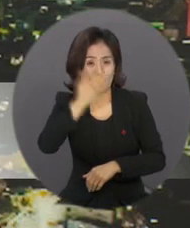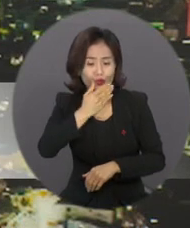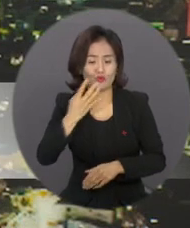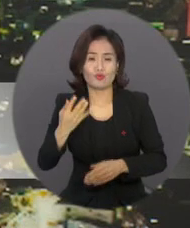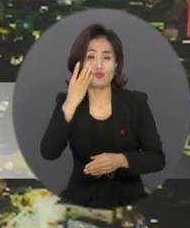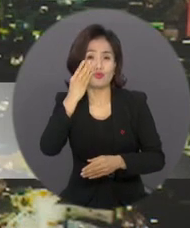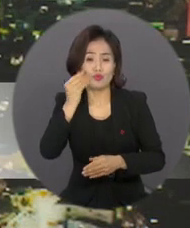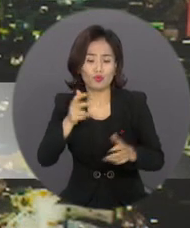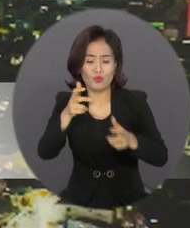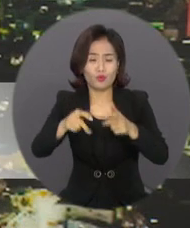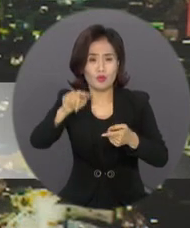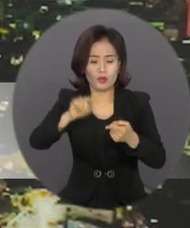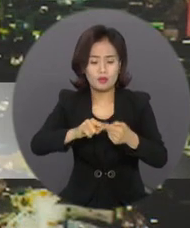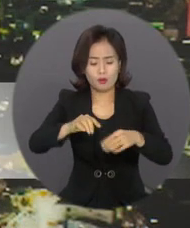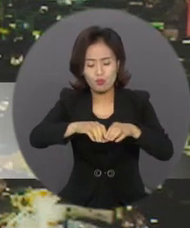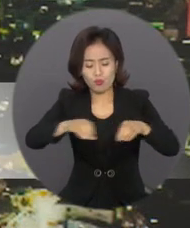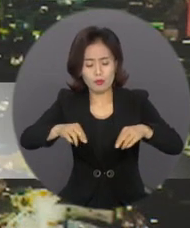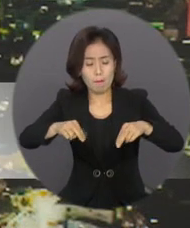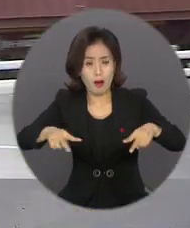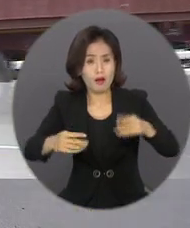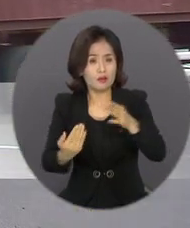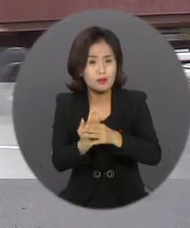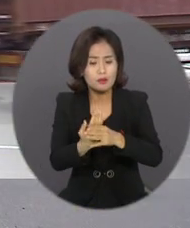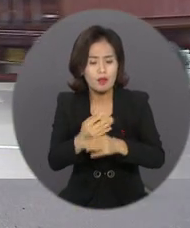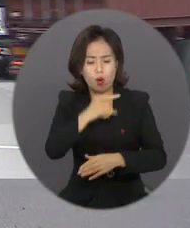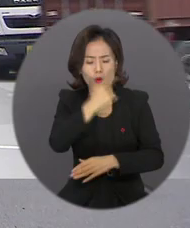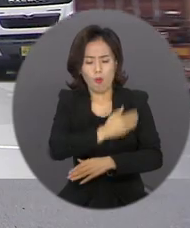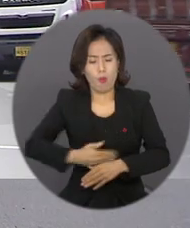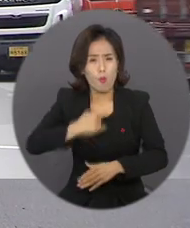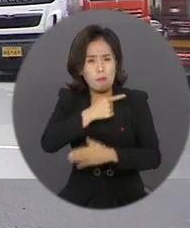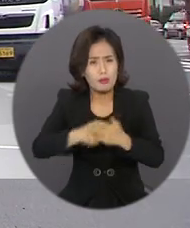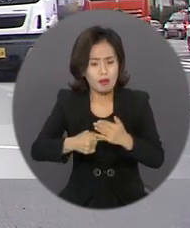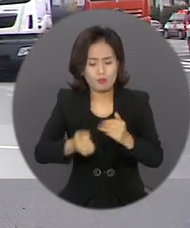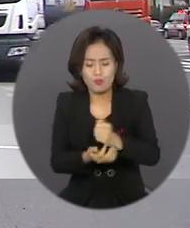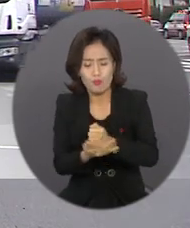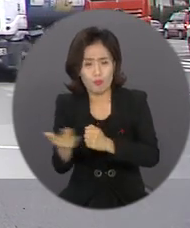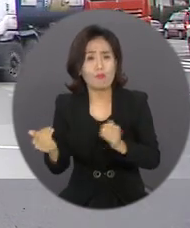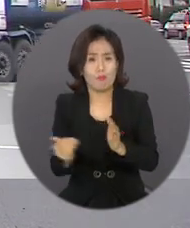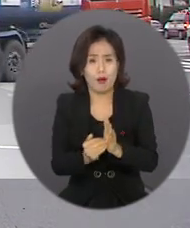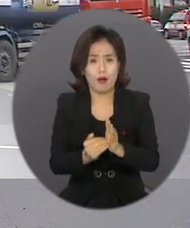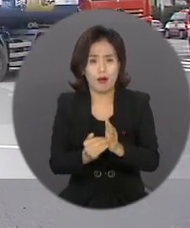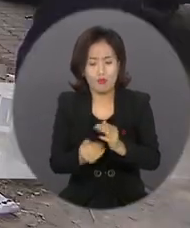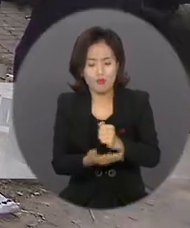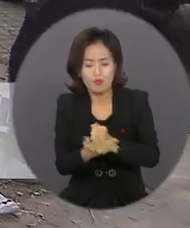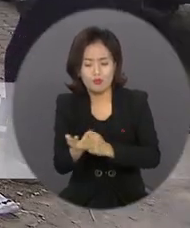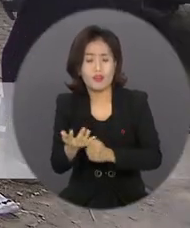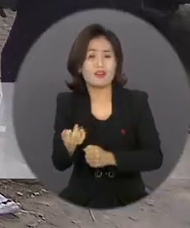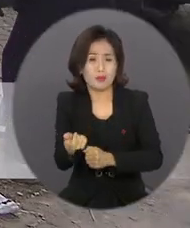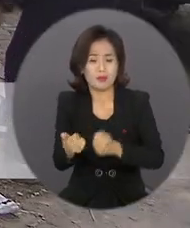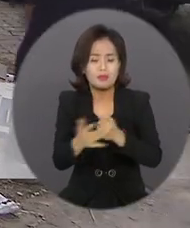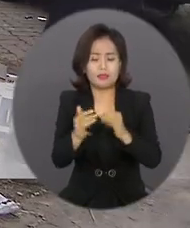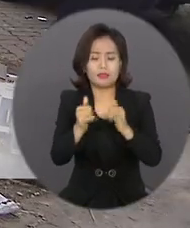석유화학공장 외부 배관의 균열이 발생해 유해물질인 석유 연료가 누출됐습니다 하지만 누출된 양이